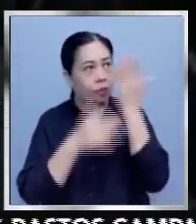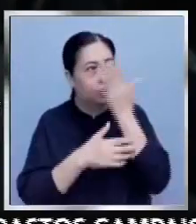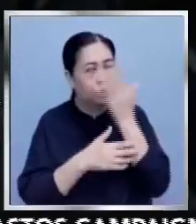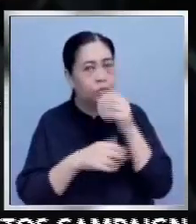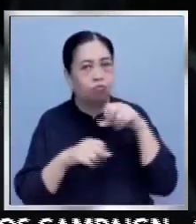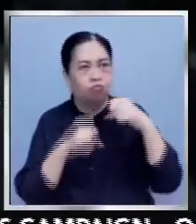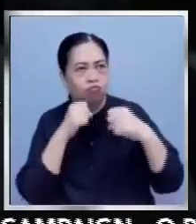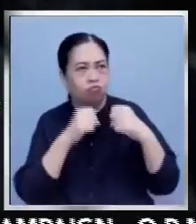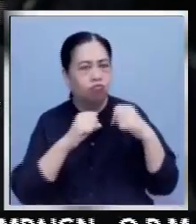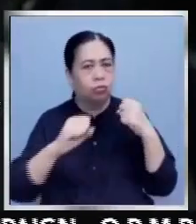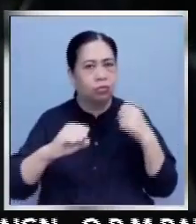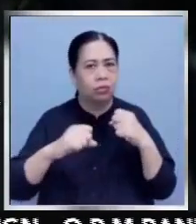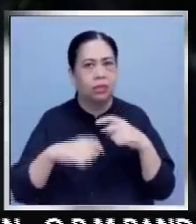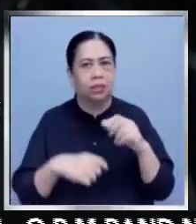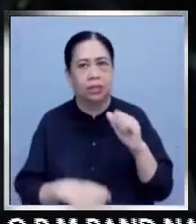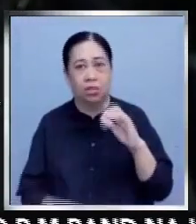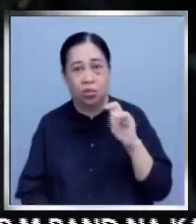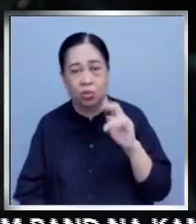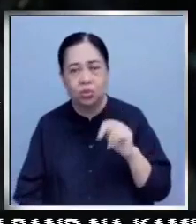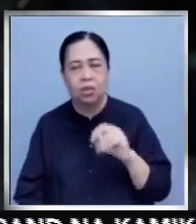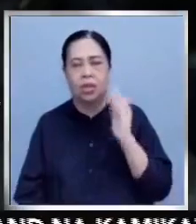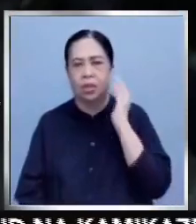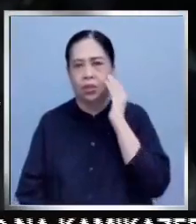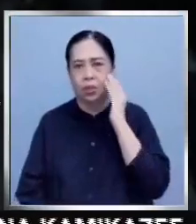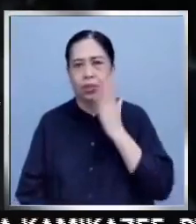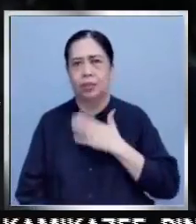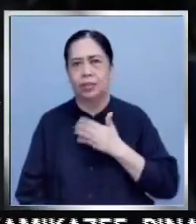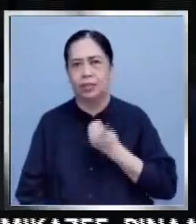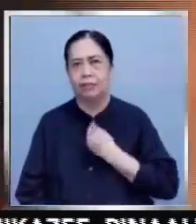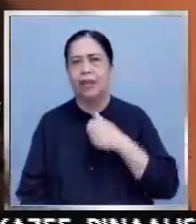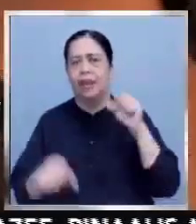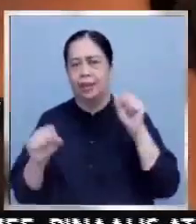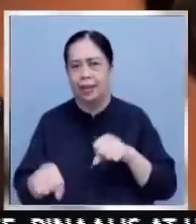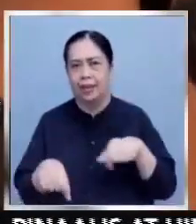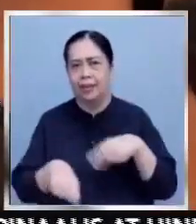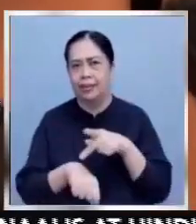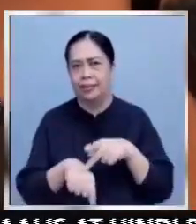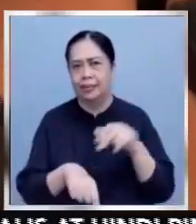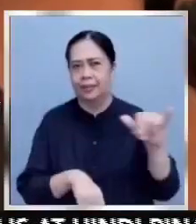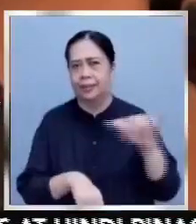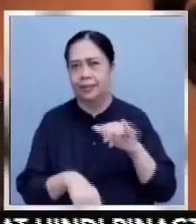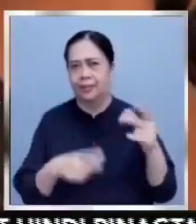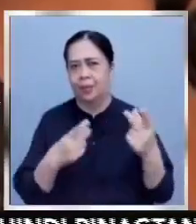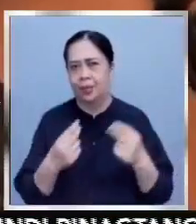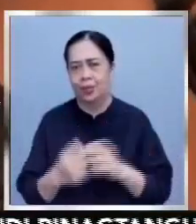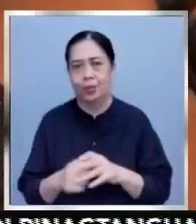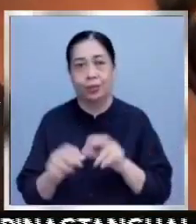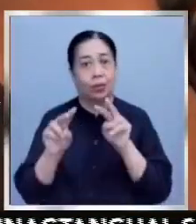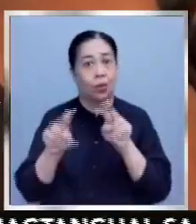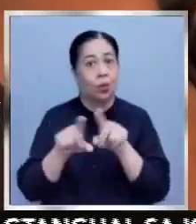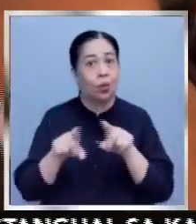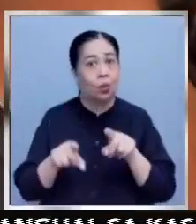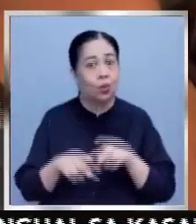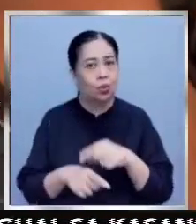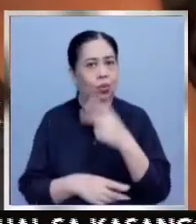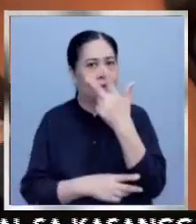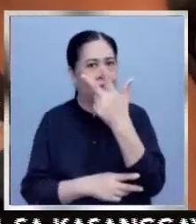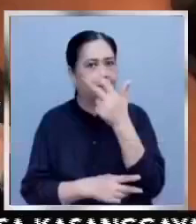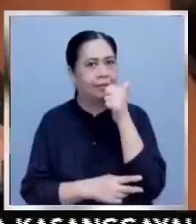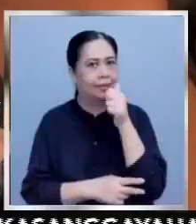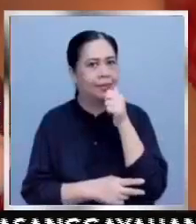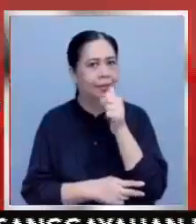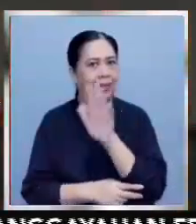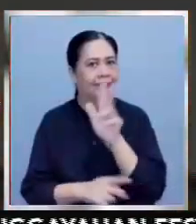actions, alam ko sa sarili ko na kaya rin natin gumawa nun. Aabangan din ang tatlong babae sa buhay